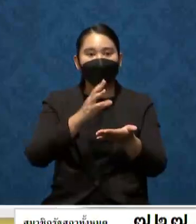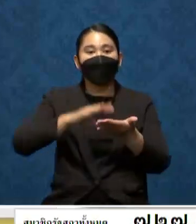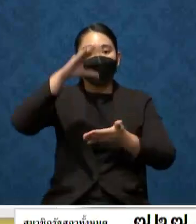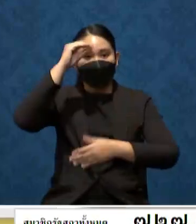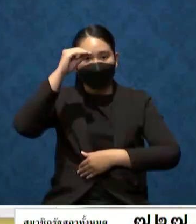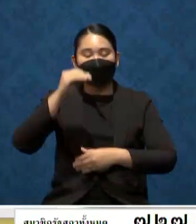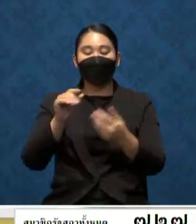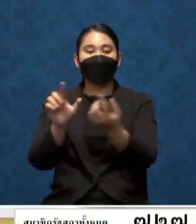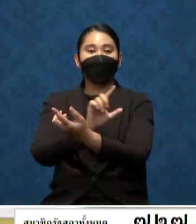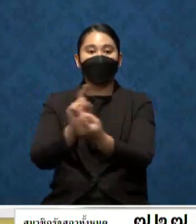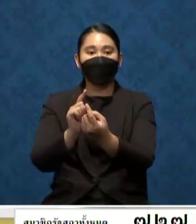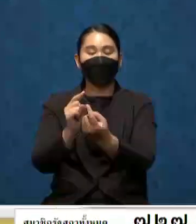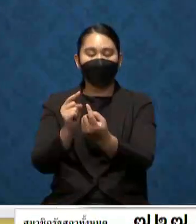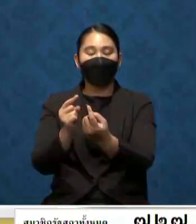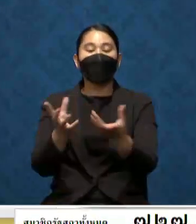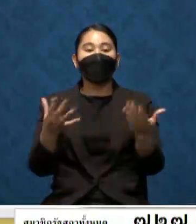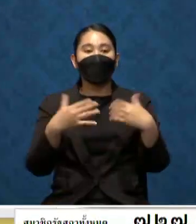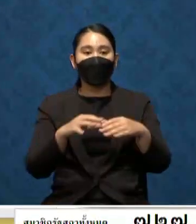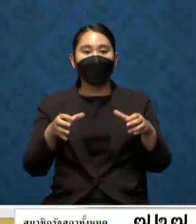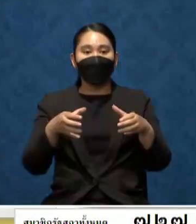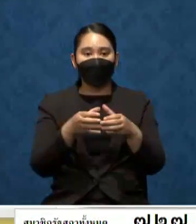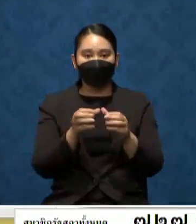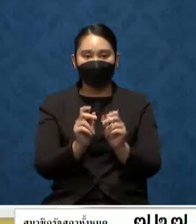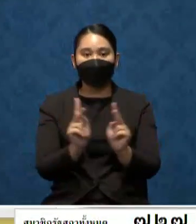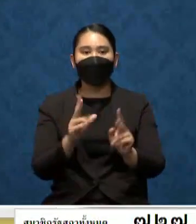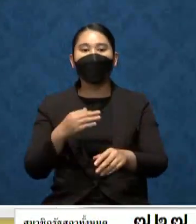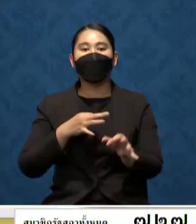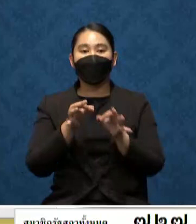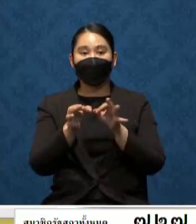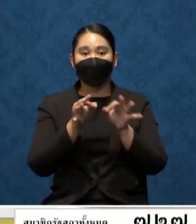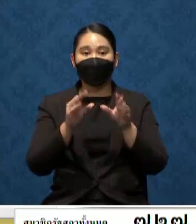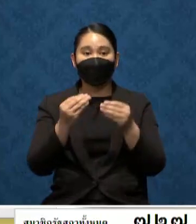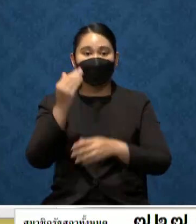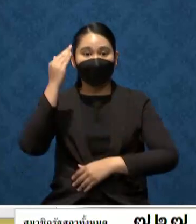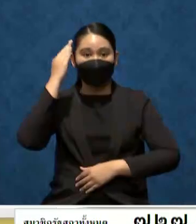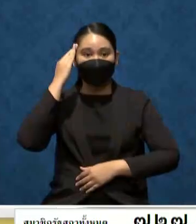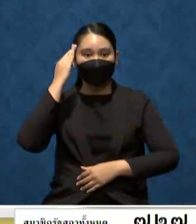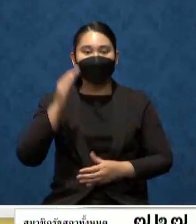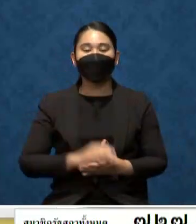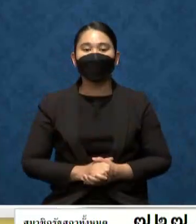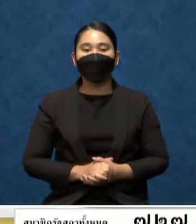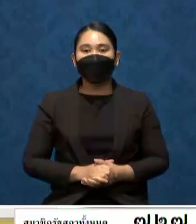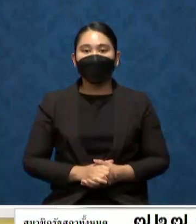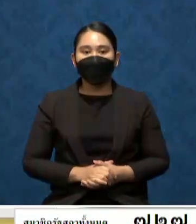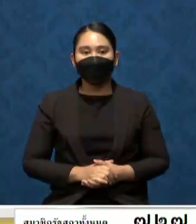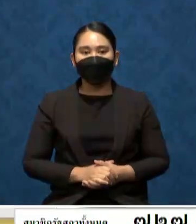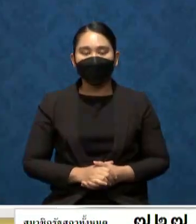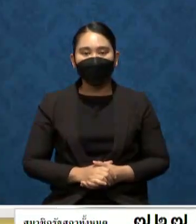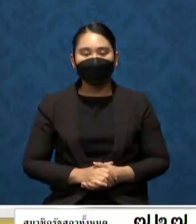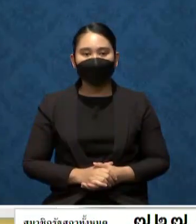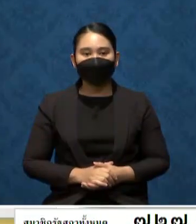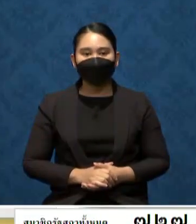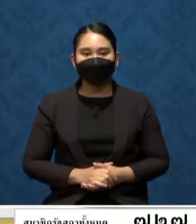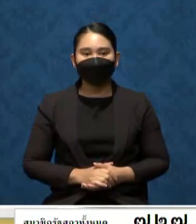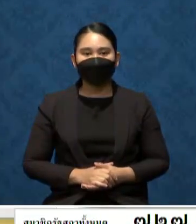สังคมก็มาร่วมด้วยนะครับก็อันนั้นขออนุญาตชี้แจงเพื่อจะให้เกิดความเข้าใจที่ตรงกันก็แ